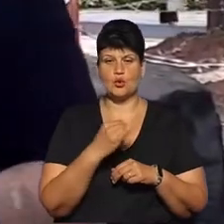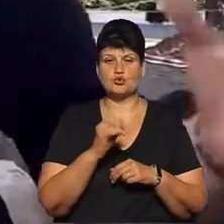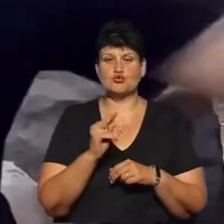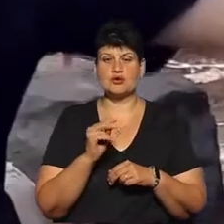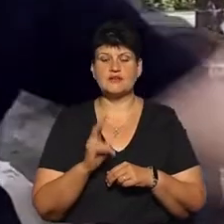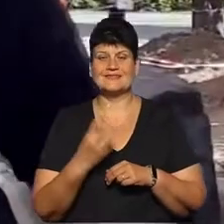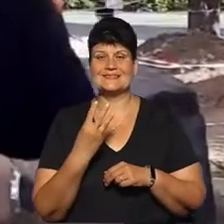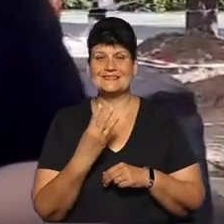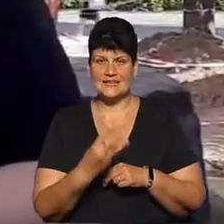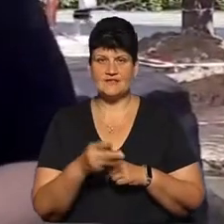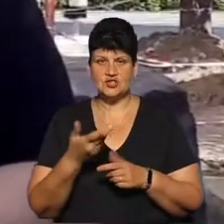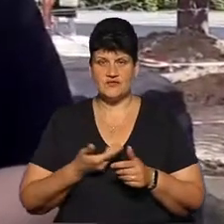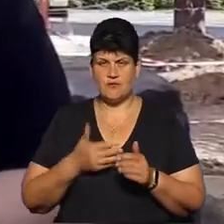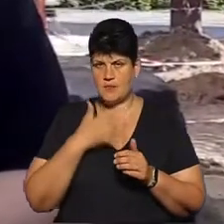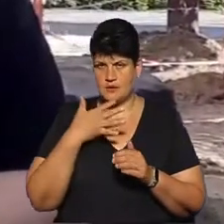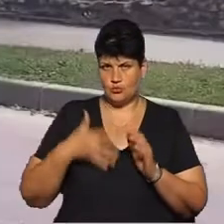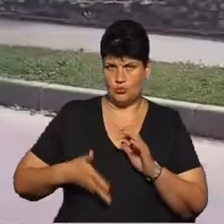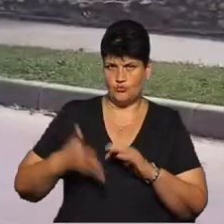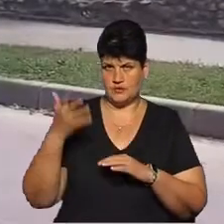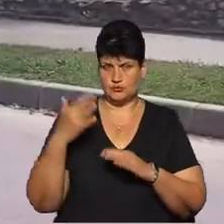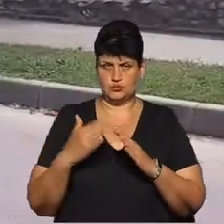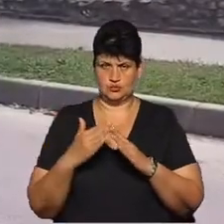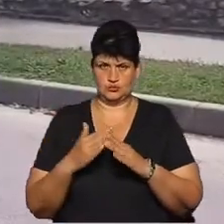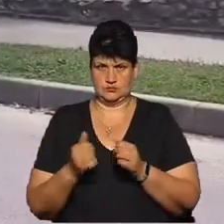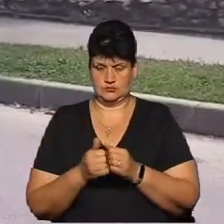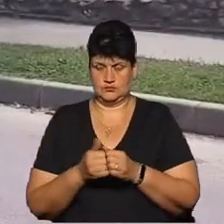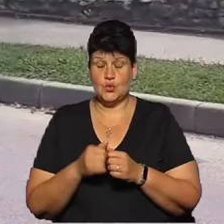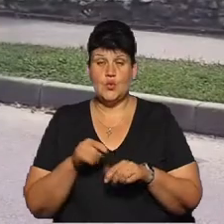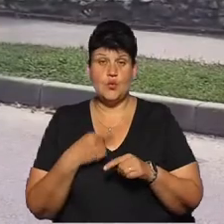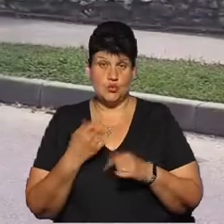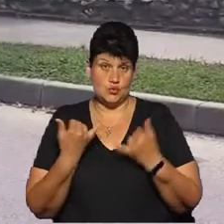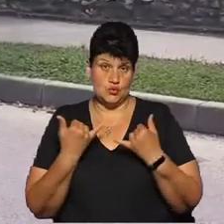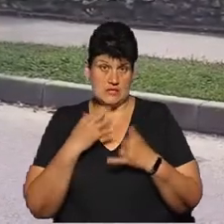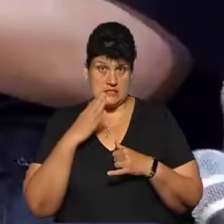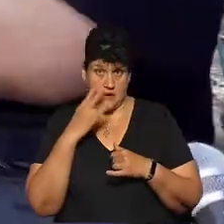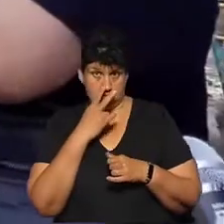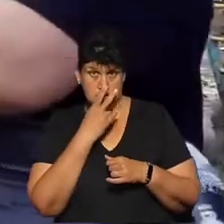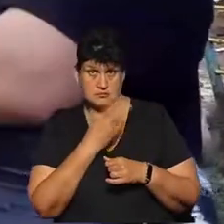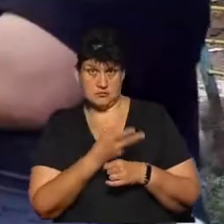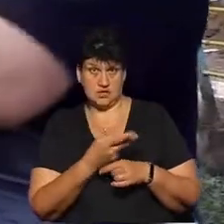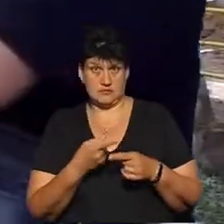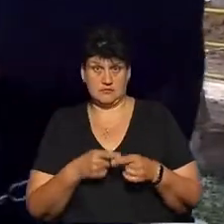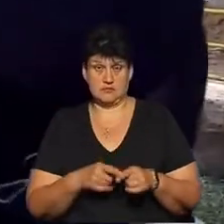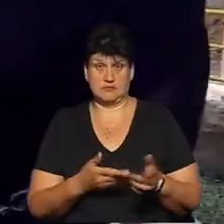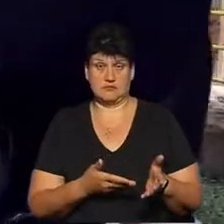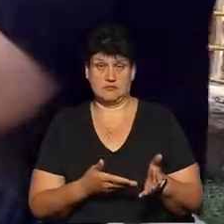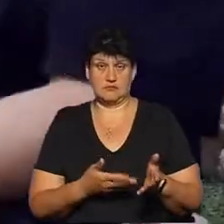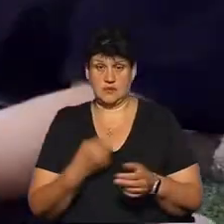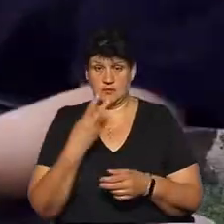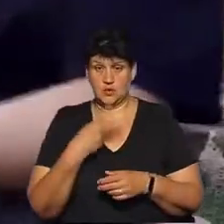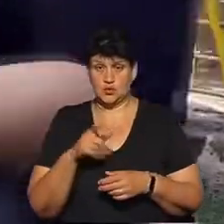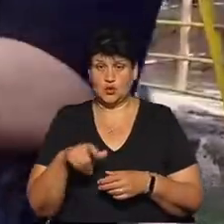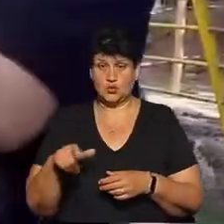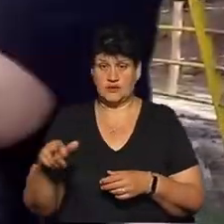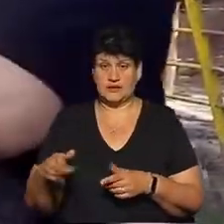мешкає в багатоповерхівці поблизу. Розповідає, сьогодні зранку побачив тут техніку. Побачив людину, яка цим всім ніби